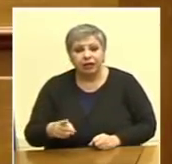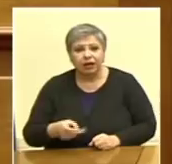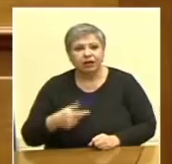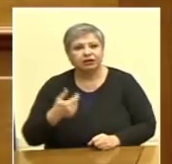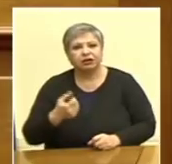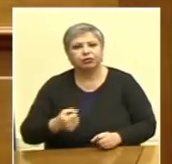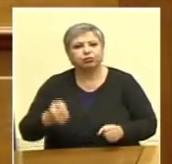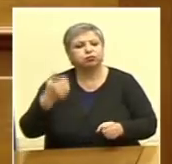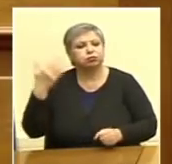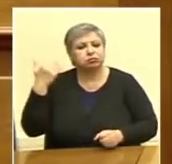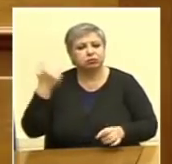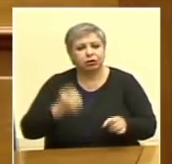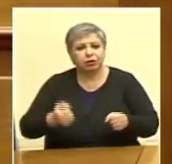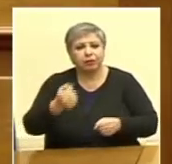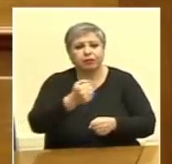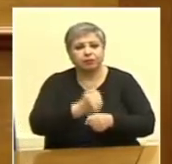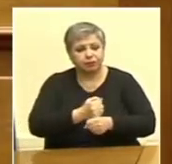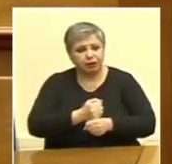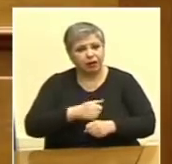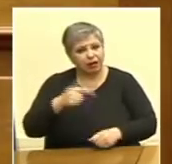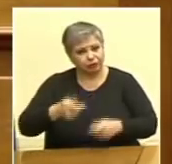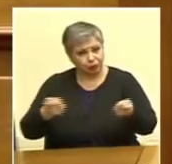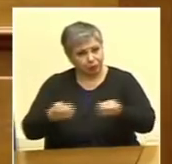ως επιλογή των νέων ανθρώπων.